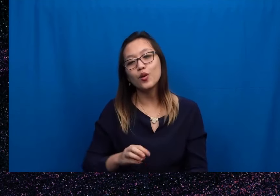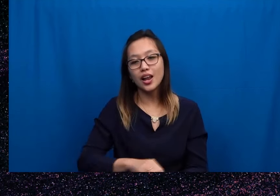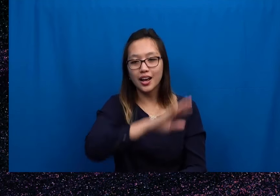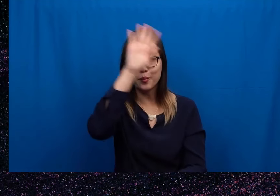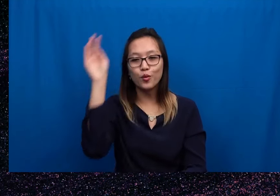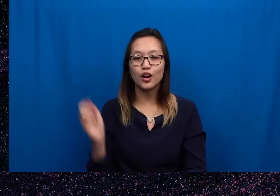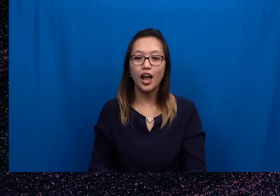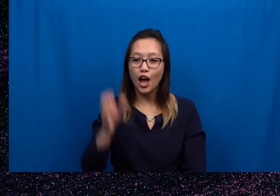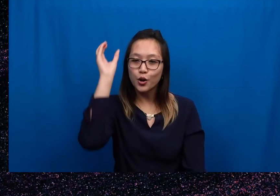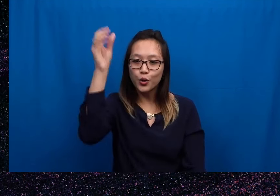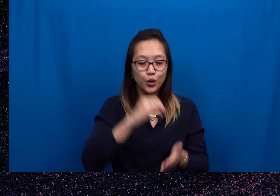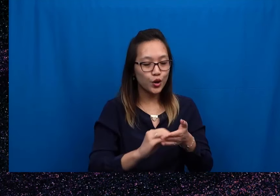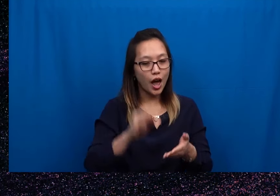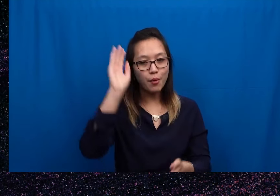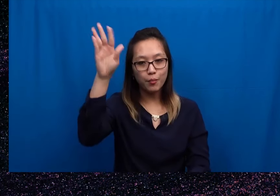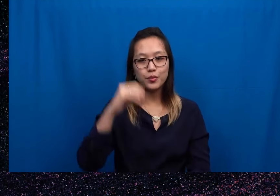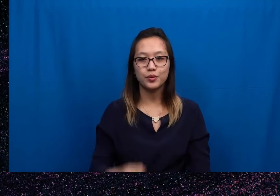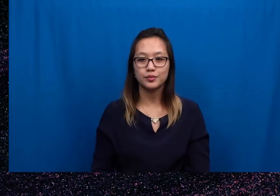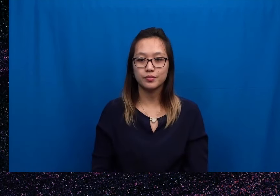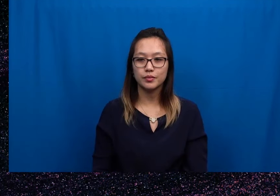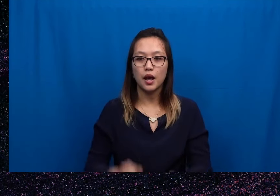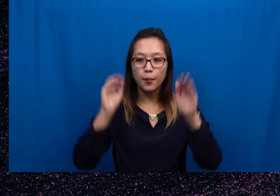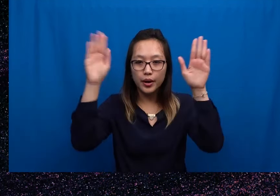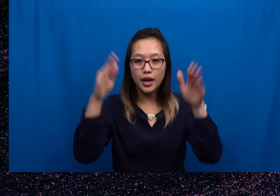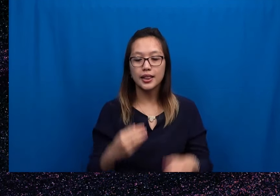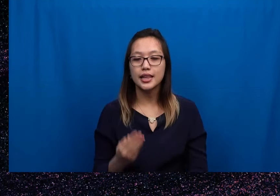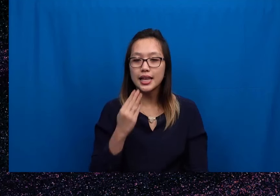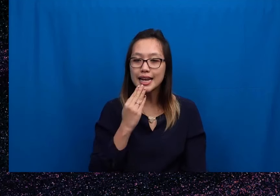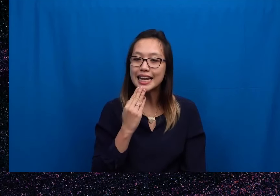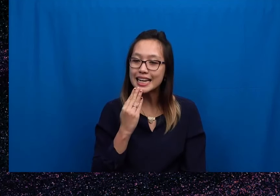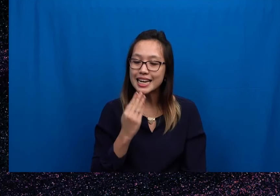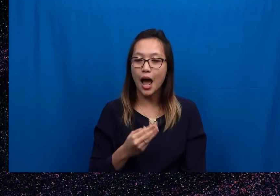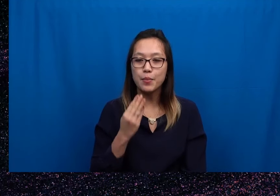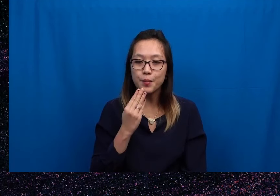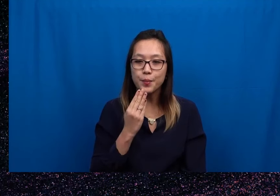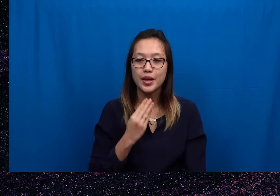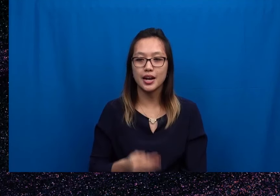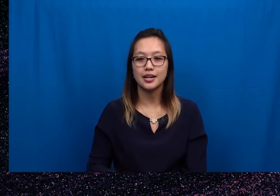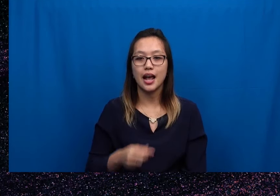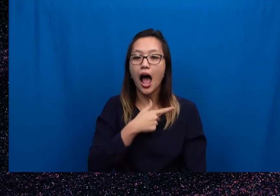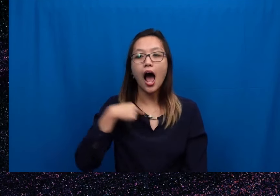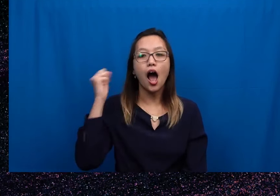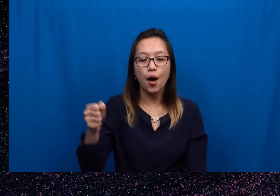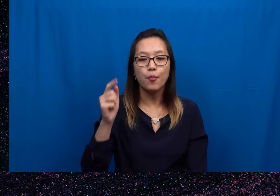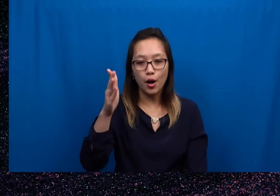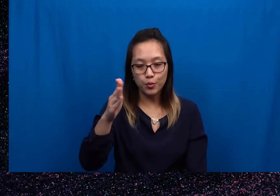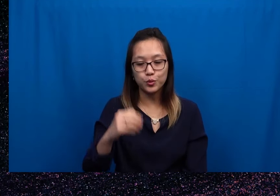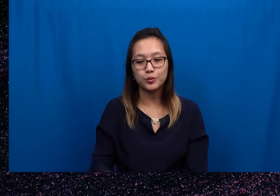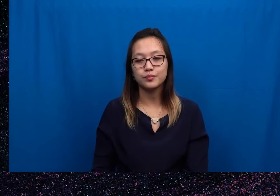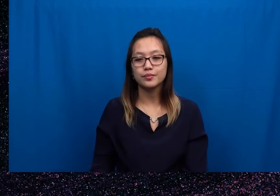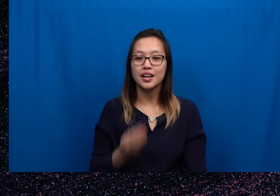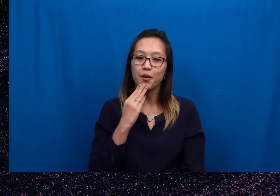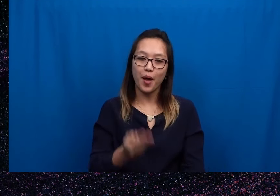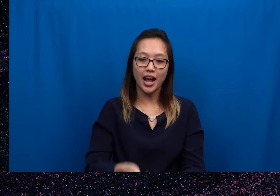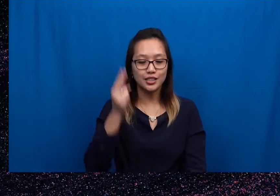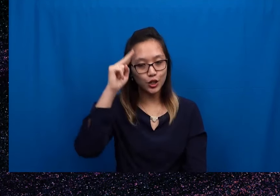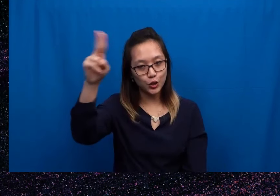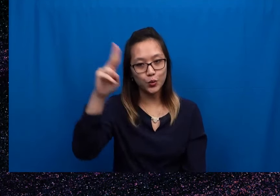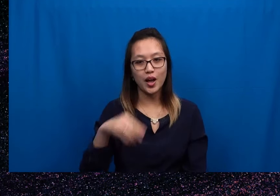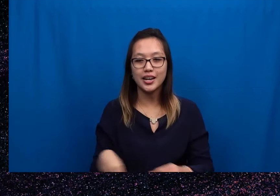nama-Mu, urapi mulut dan lidah hamba-Mu untuk menyampaikan kebenaran-Mu ini. Terima kasih Tuhan, di dalam nama